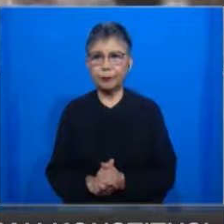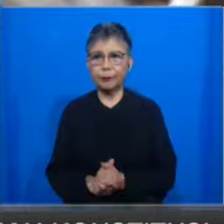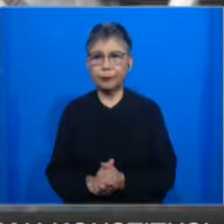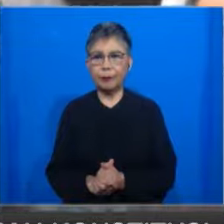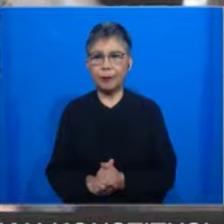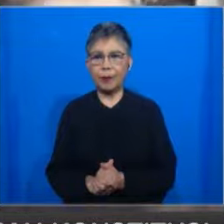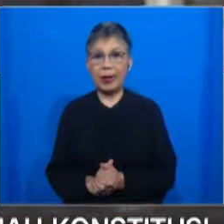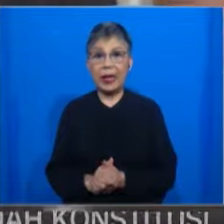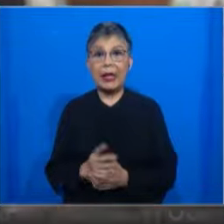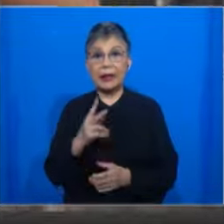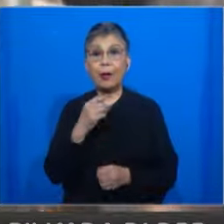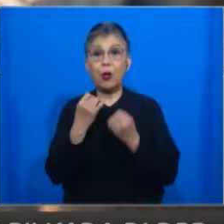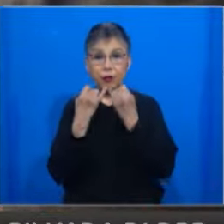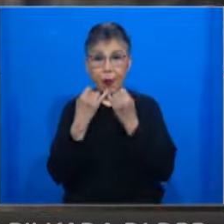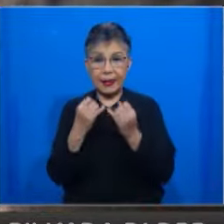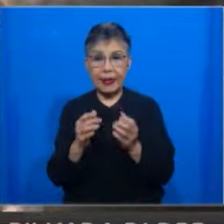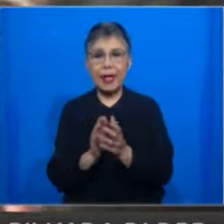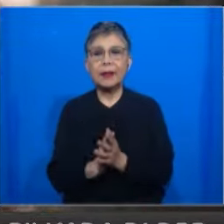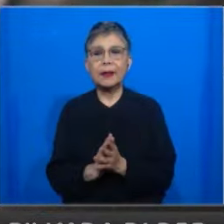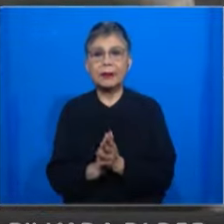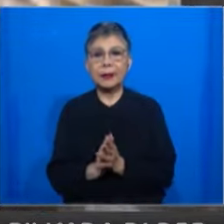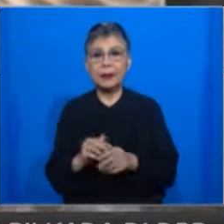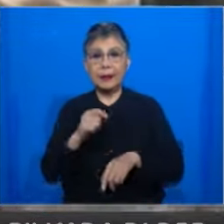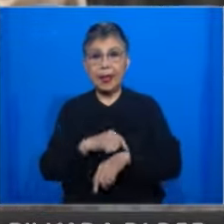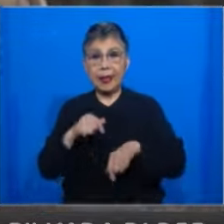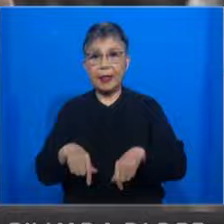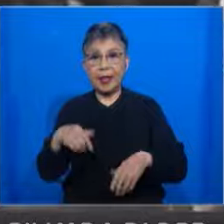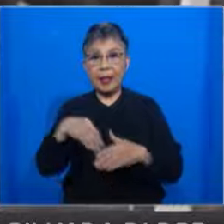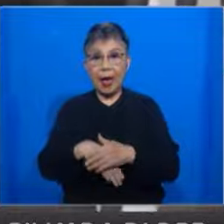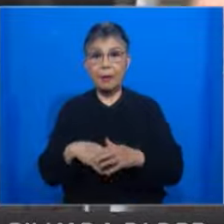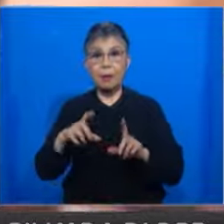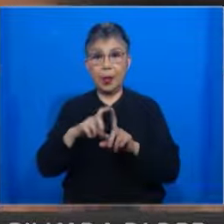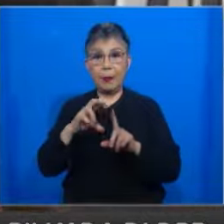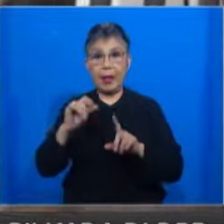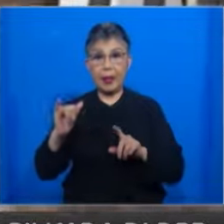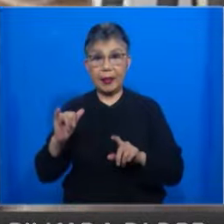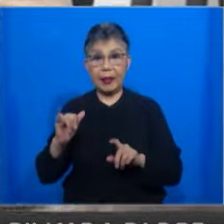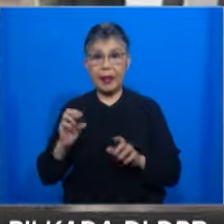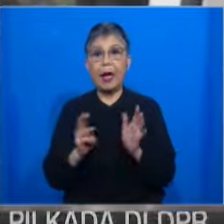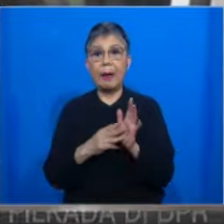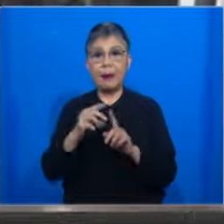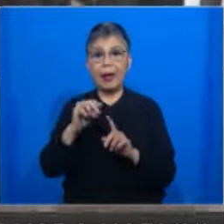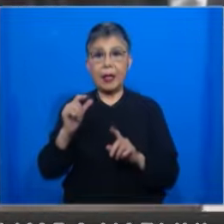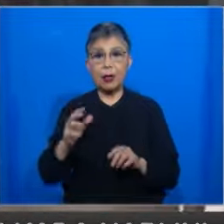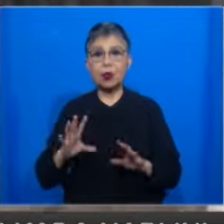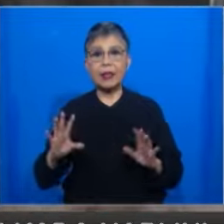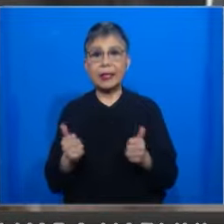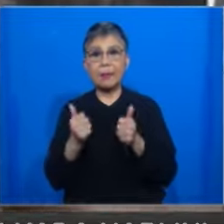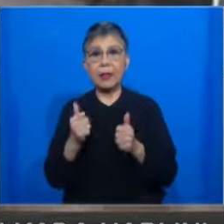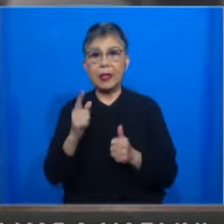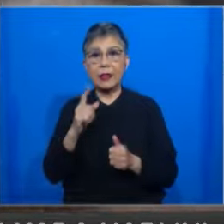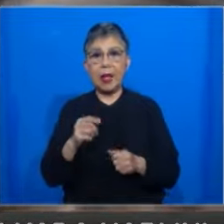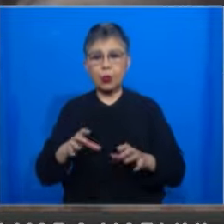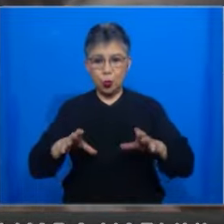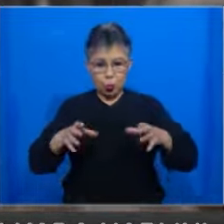Tapi saya juga bisa menginformasikan, Benny, bahwa saat ini dari dalam gedung DPR MPR RI sudah tersedia satu